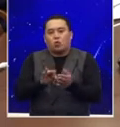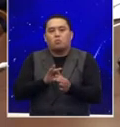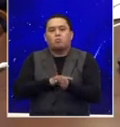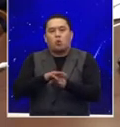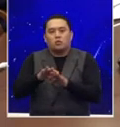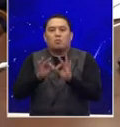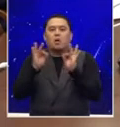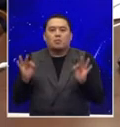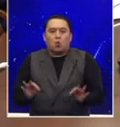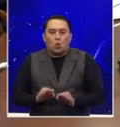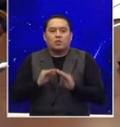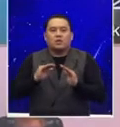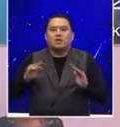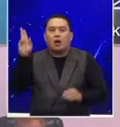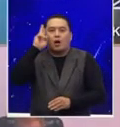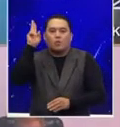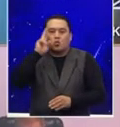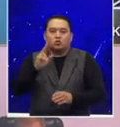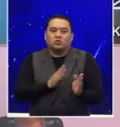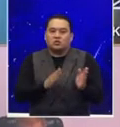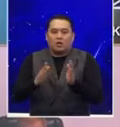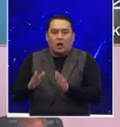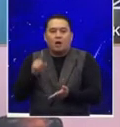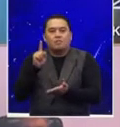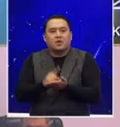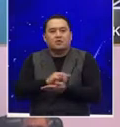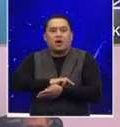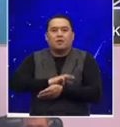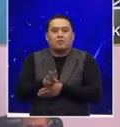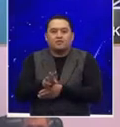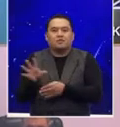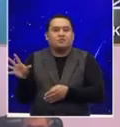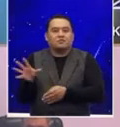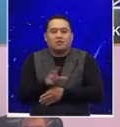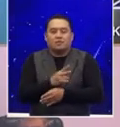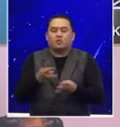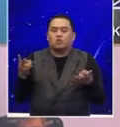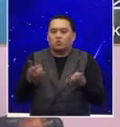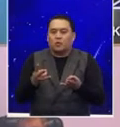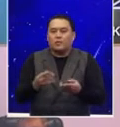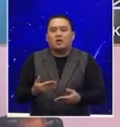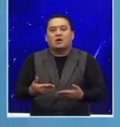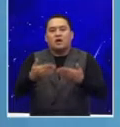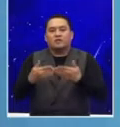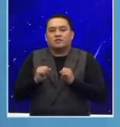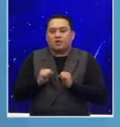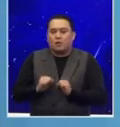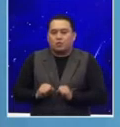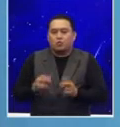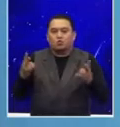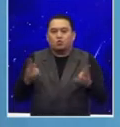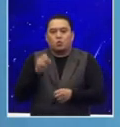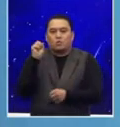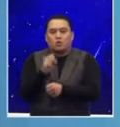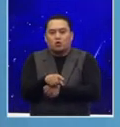полном объеме. Дети, обучающиеся в штатном режиме, должны быть обеспечены всем необходимым. Нельзя допустить их заболеваемости, поручил